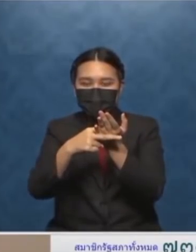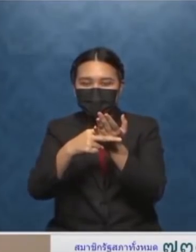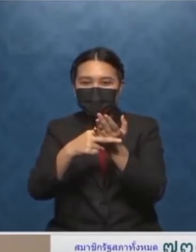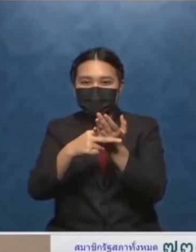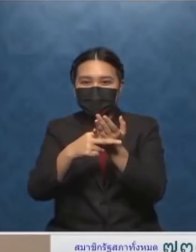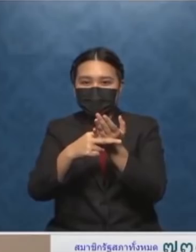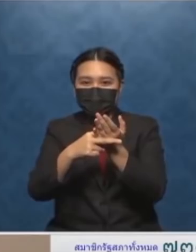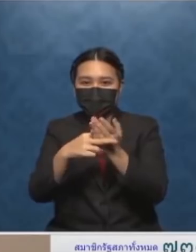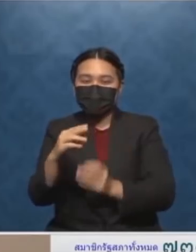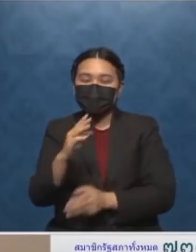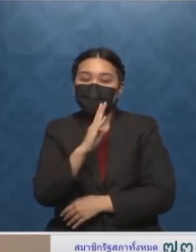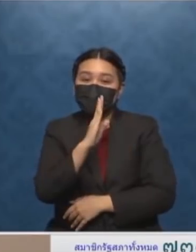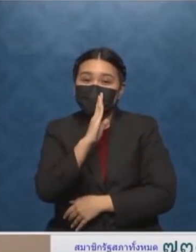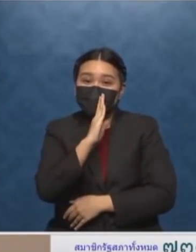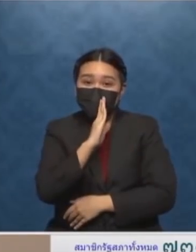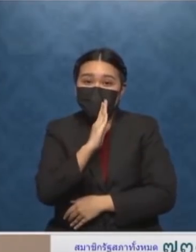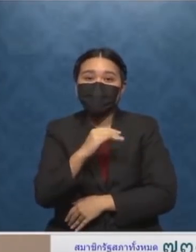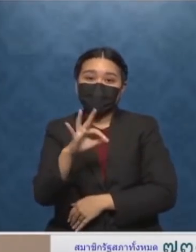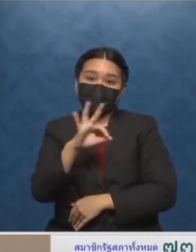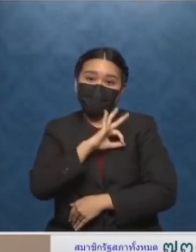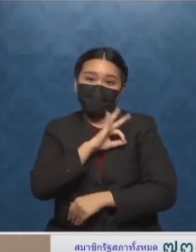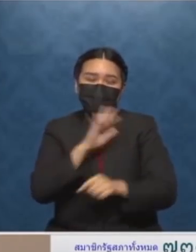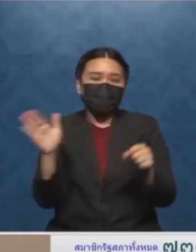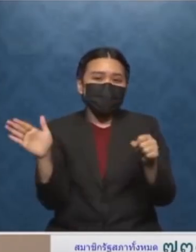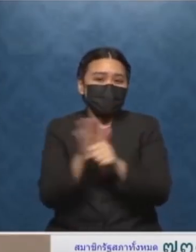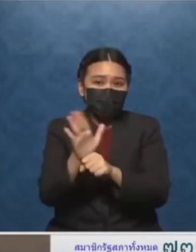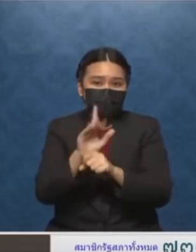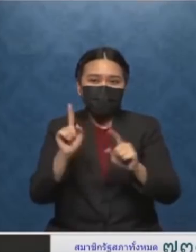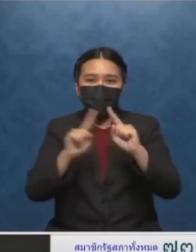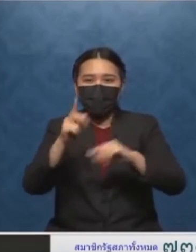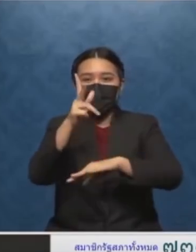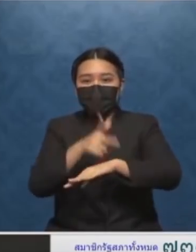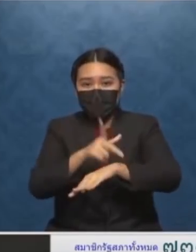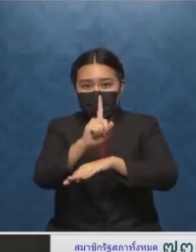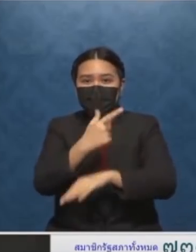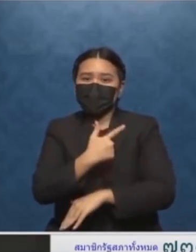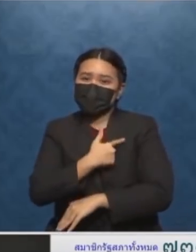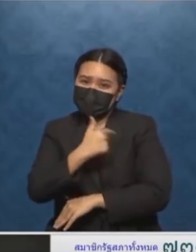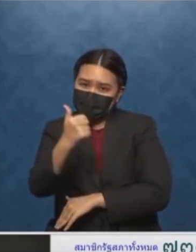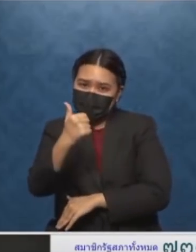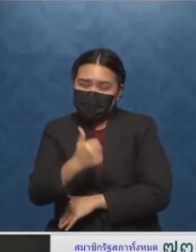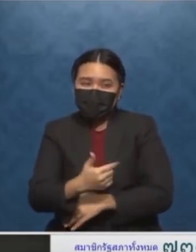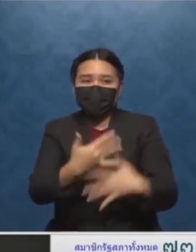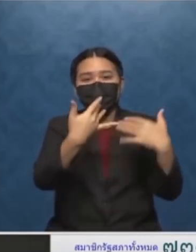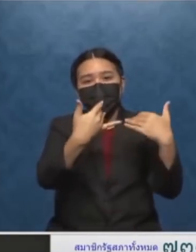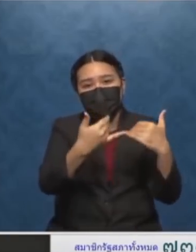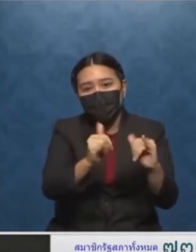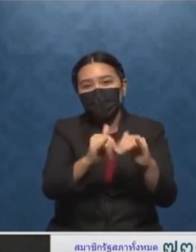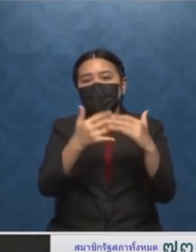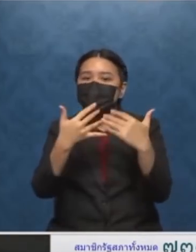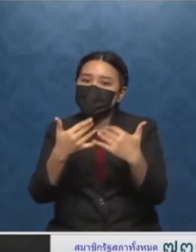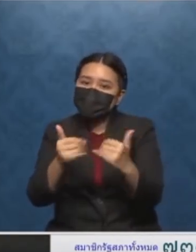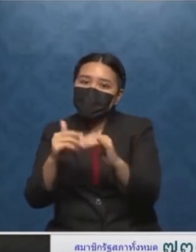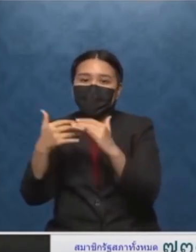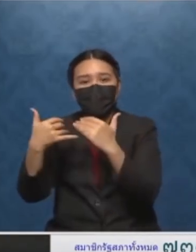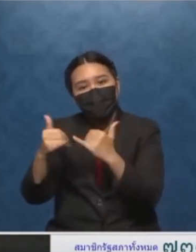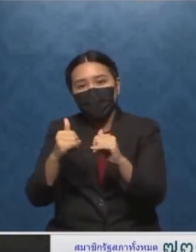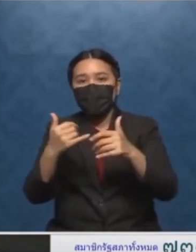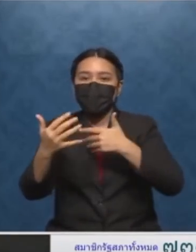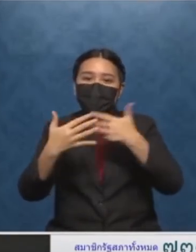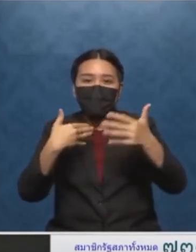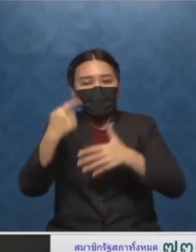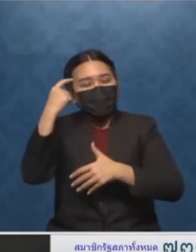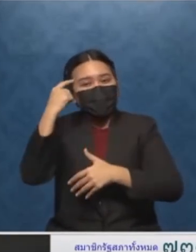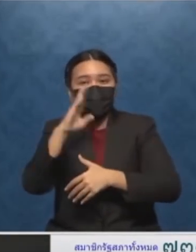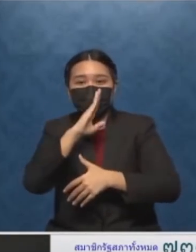ดสมาชิกภาพครับแต่ท่านประธานใจดีปล่อยให้ขาดเรื่อยๆครับน่าจะแก้ข้อบังคับ